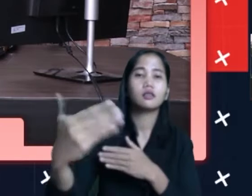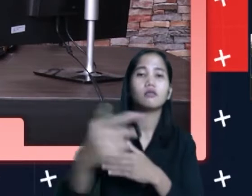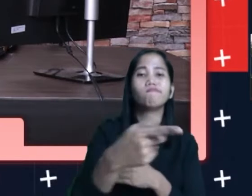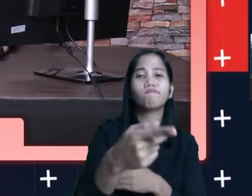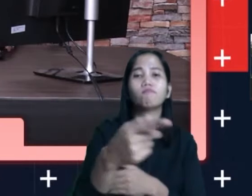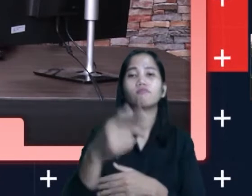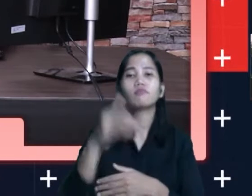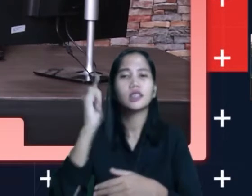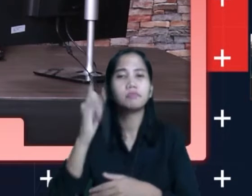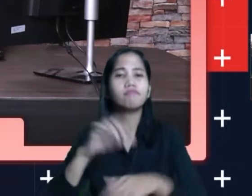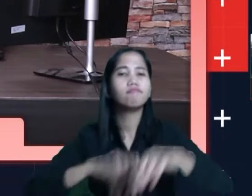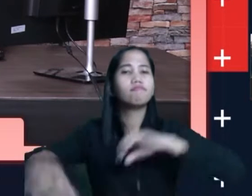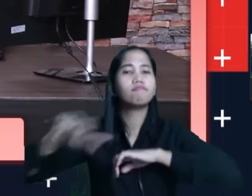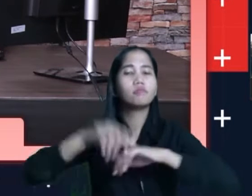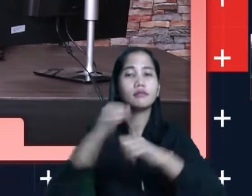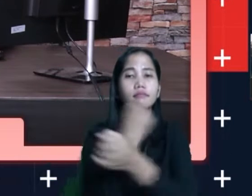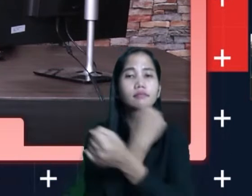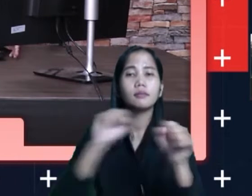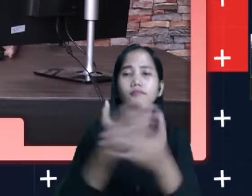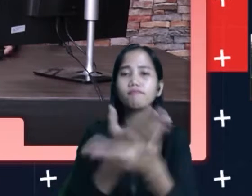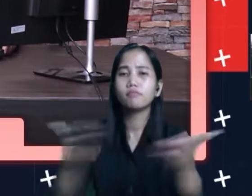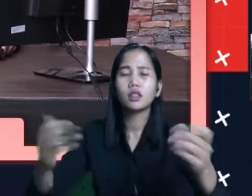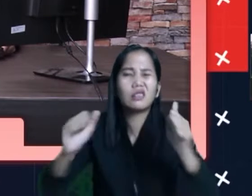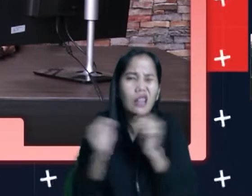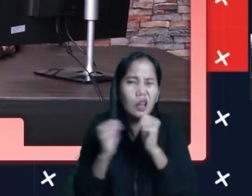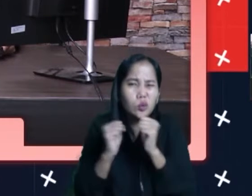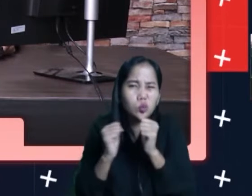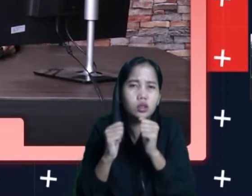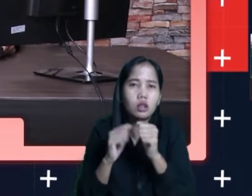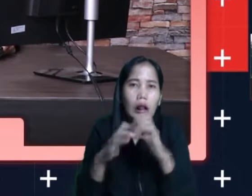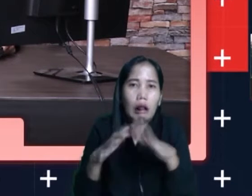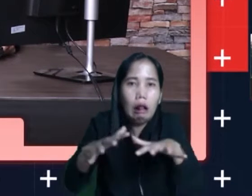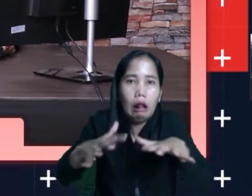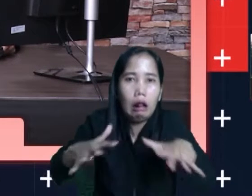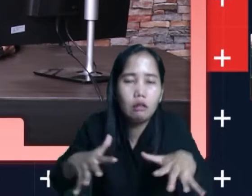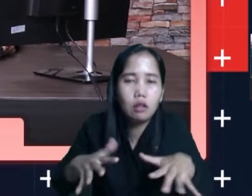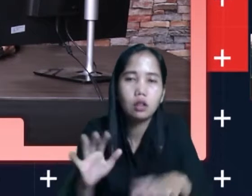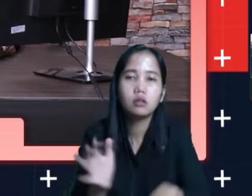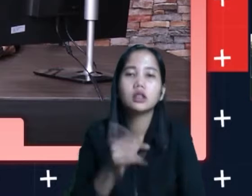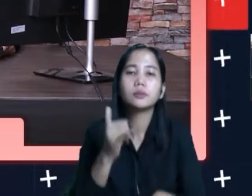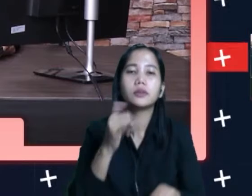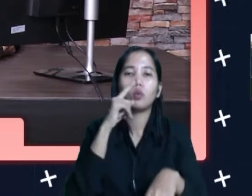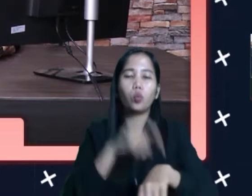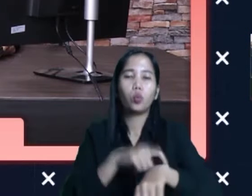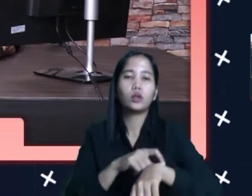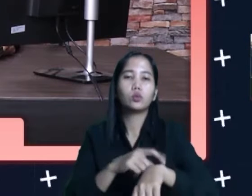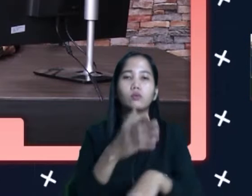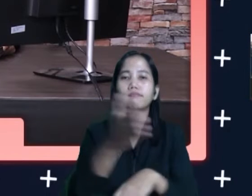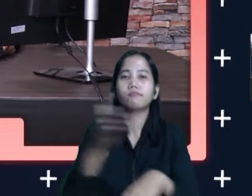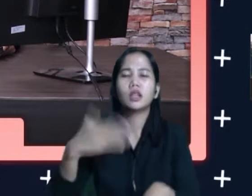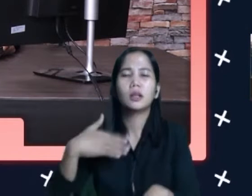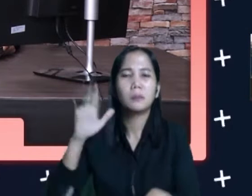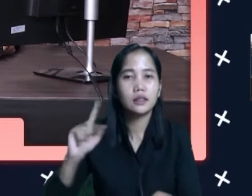dalam Efesus 2 ayat 8 dan 9. Ayat yang ke-8, sebab karena kasih